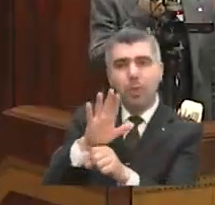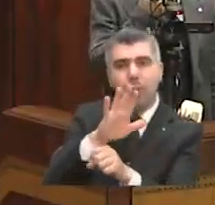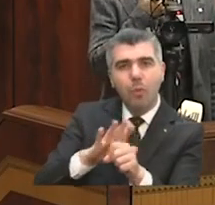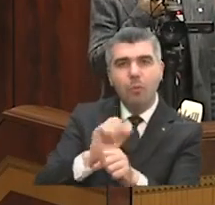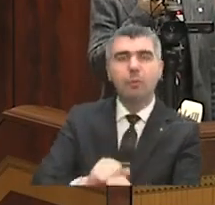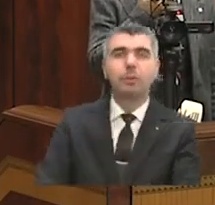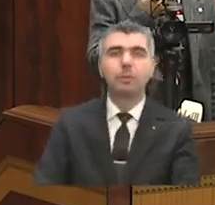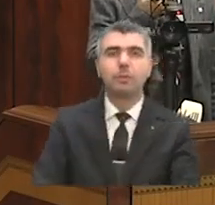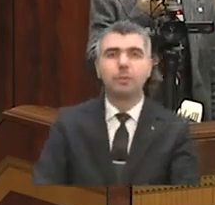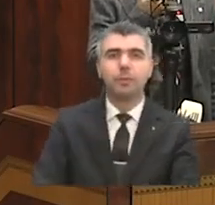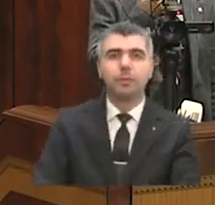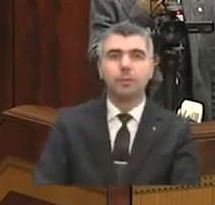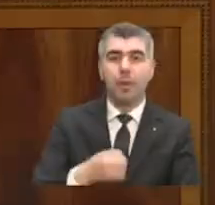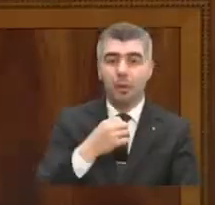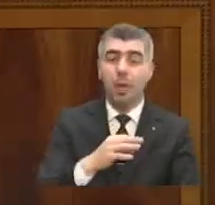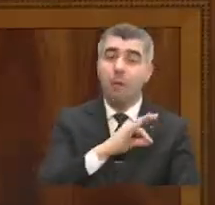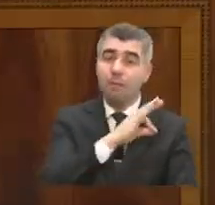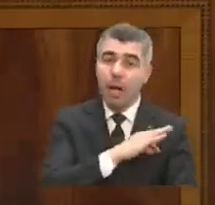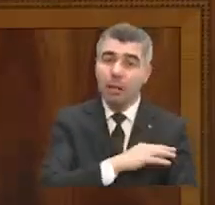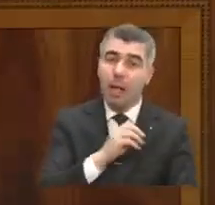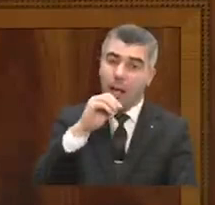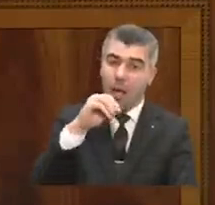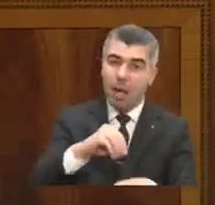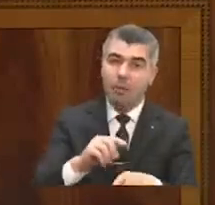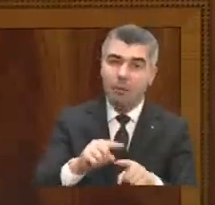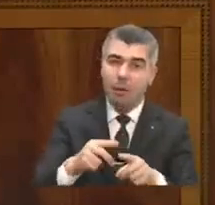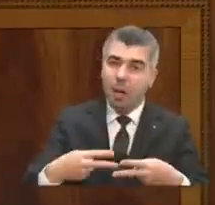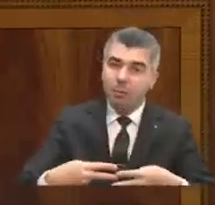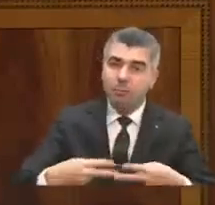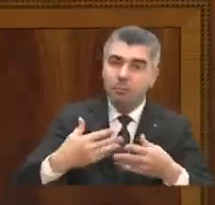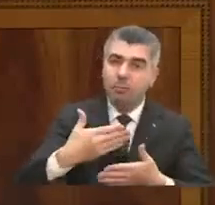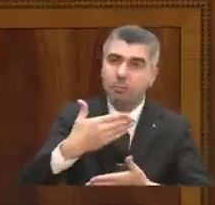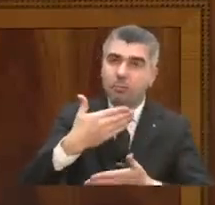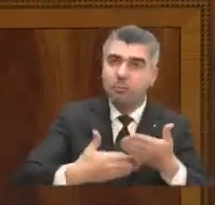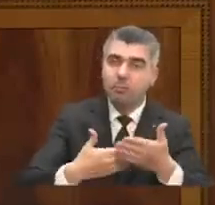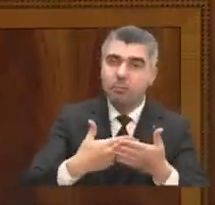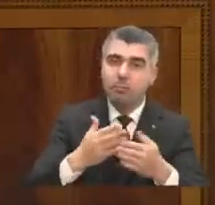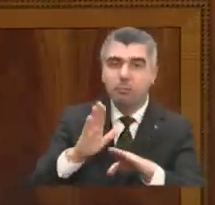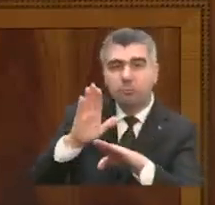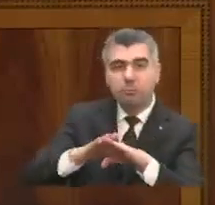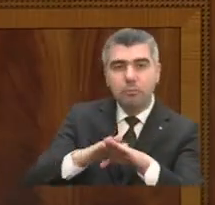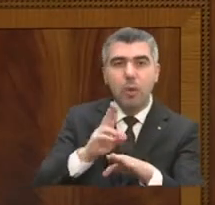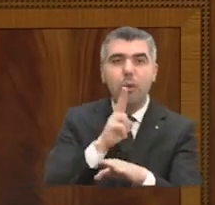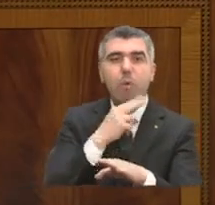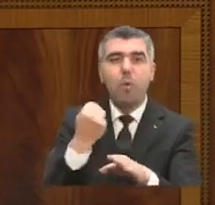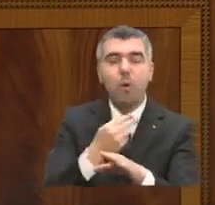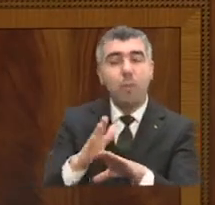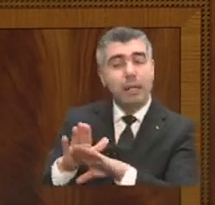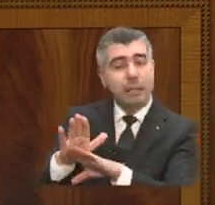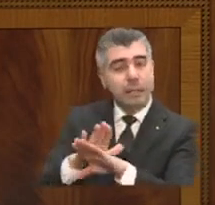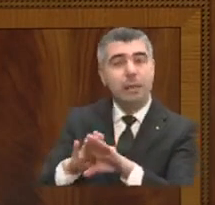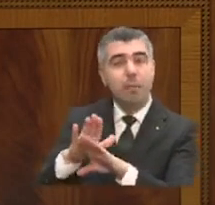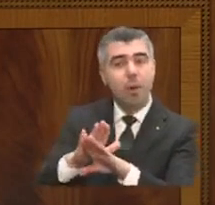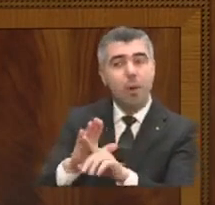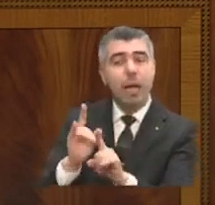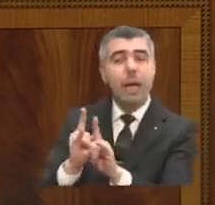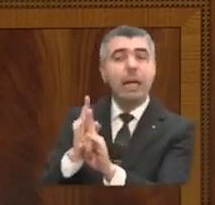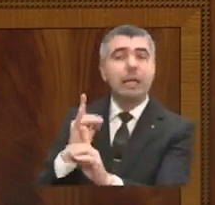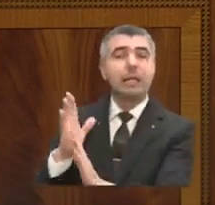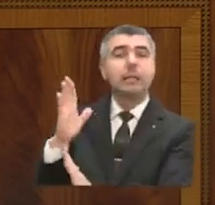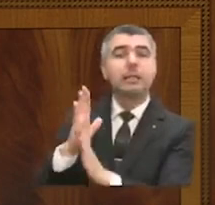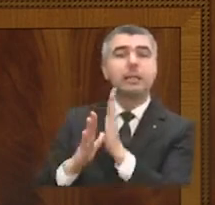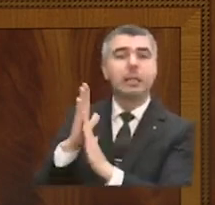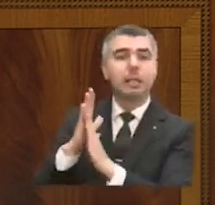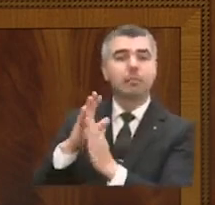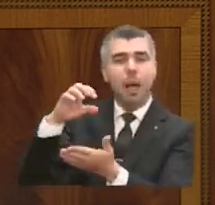واللاجئين. سيكون مفيداً أن تصدروا قراراً تطلب من حكومتكم الاعتذار عن ماضيها الاستعماري الهمجي